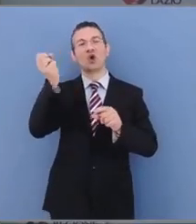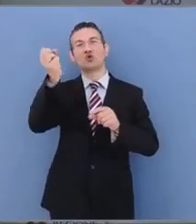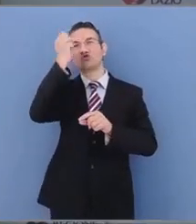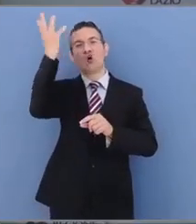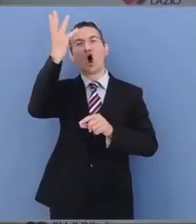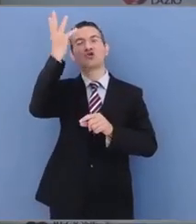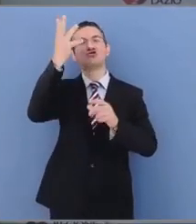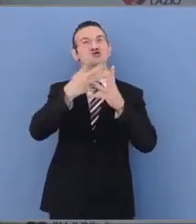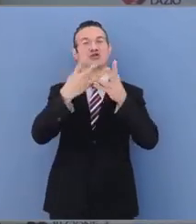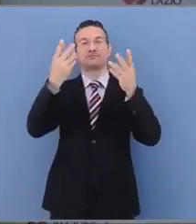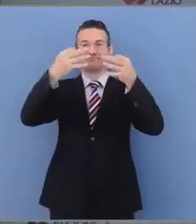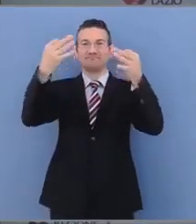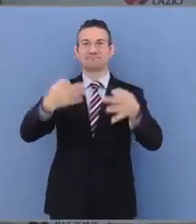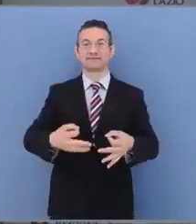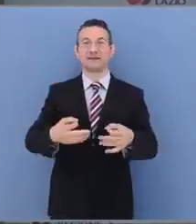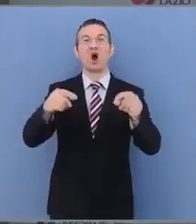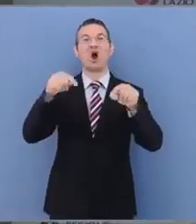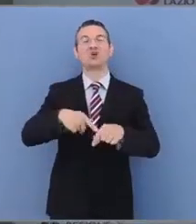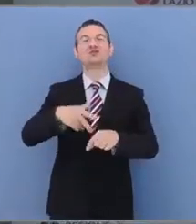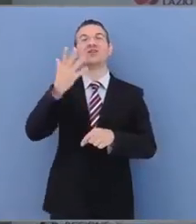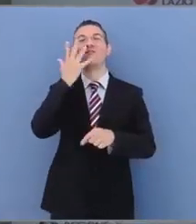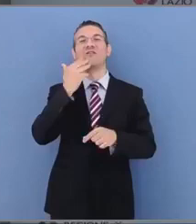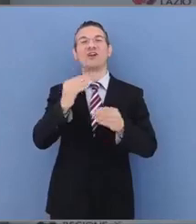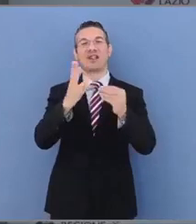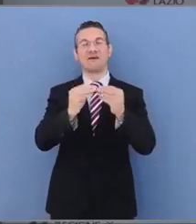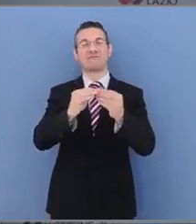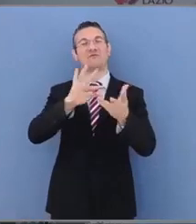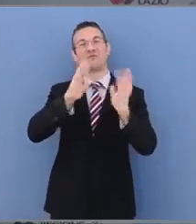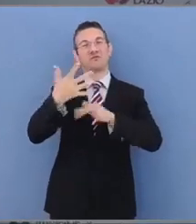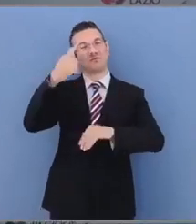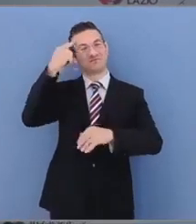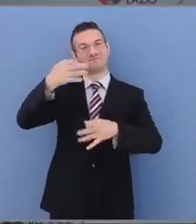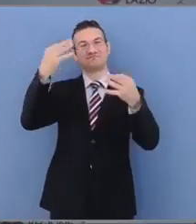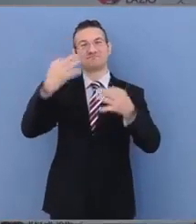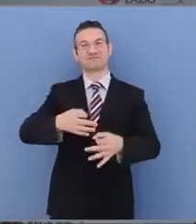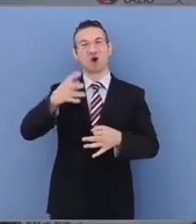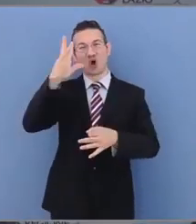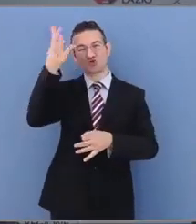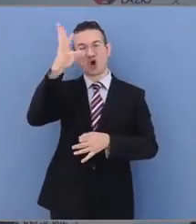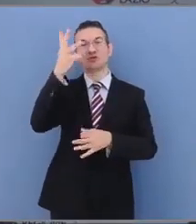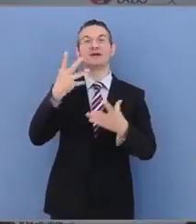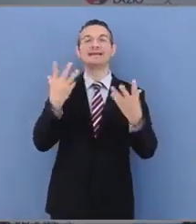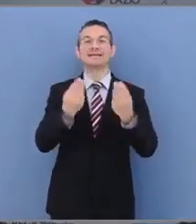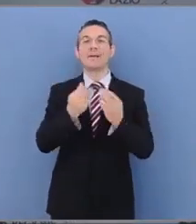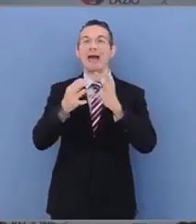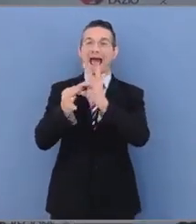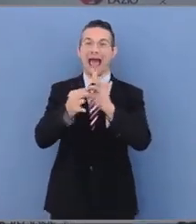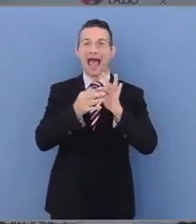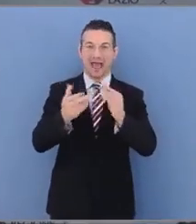fare un altro. E insieme a tutti i nostri amici ringrazio